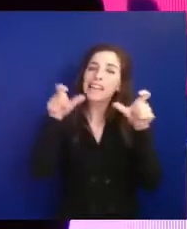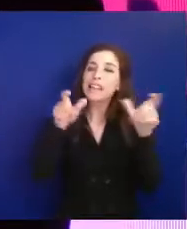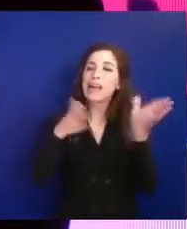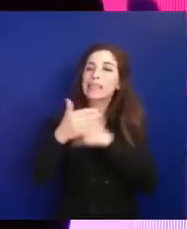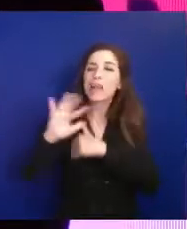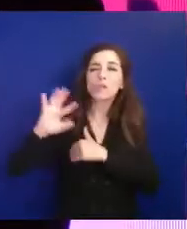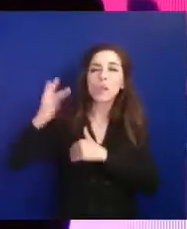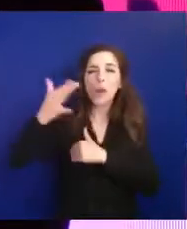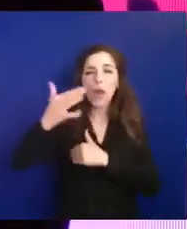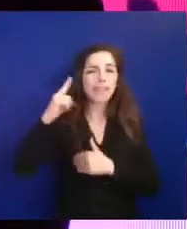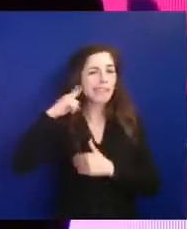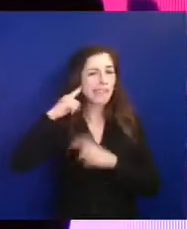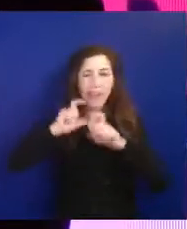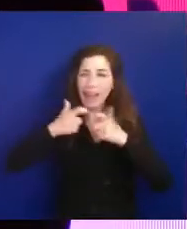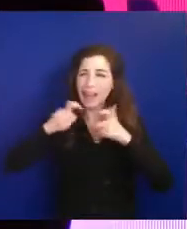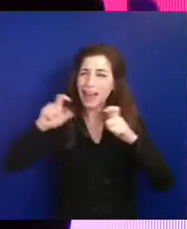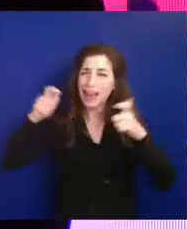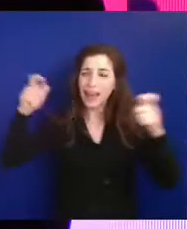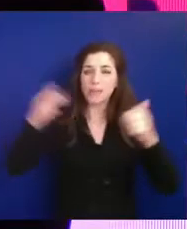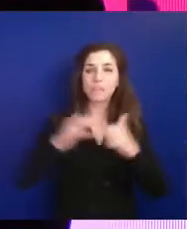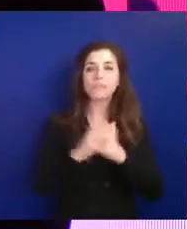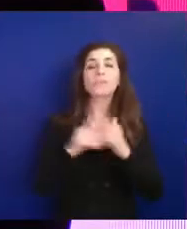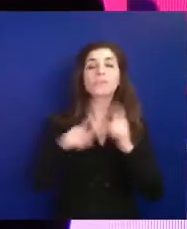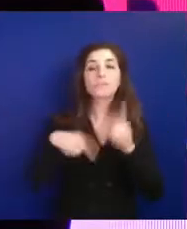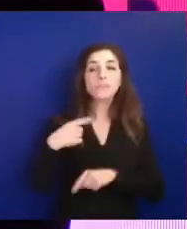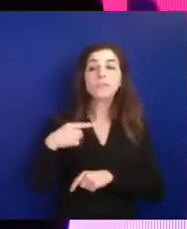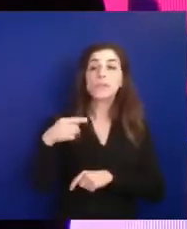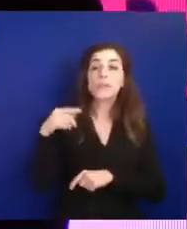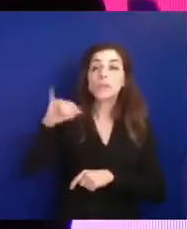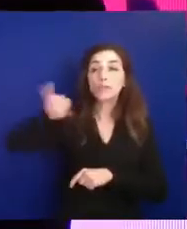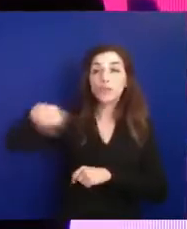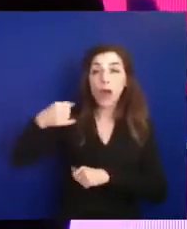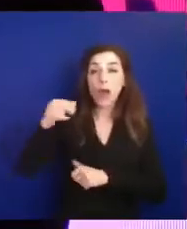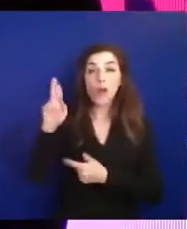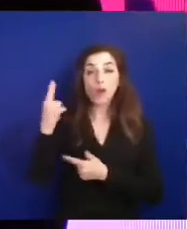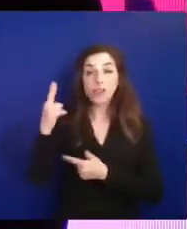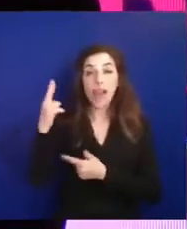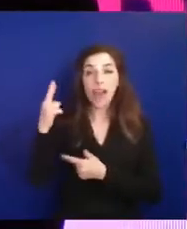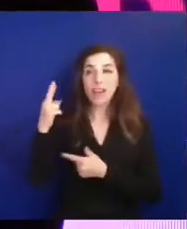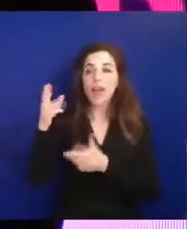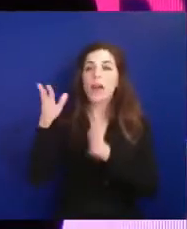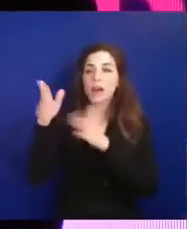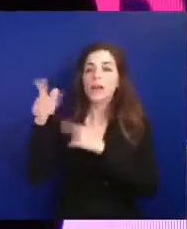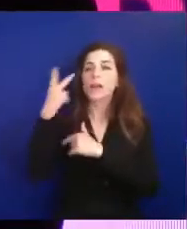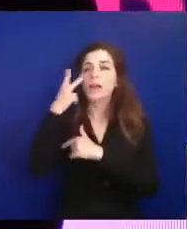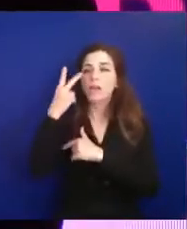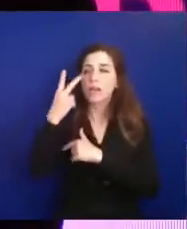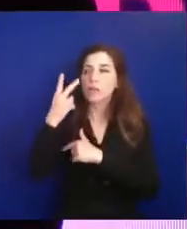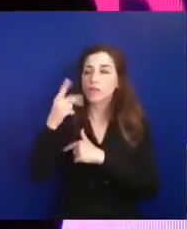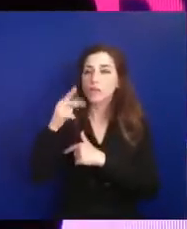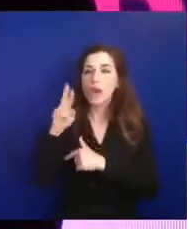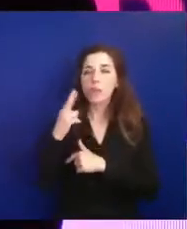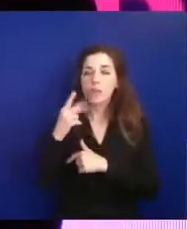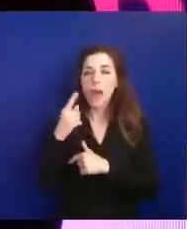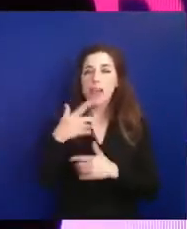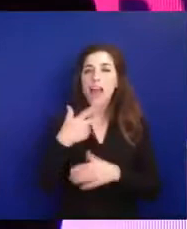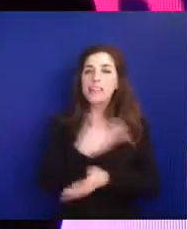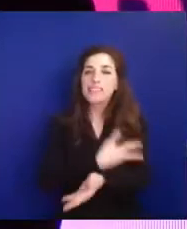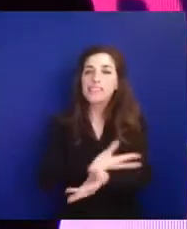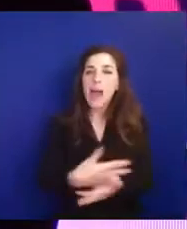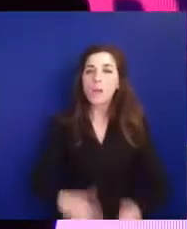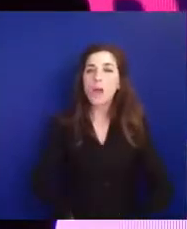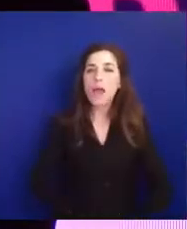poi vidi rosaria ciacco uscita dalla stanza rosaria aveva parecchio sangue tra le gambe guardava giacca come se gli dicesse